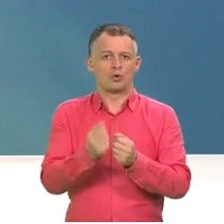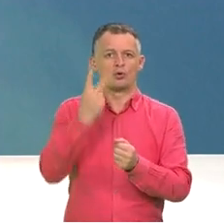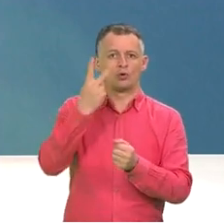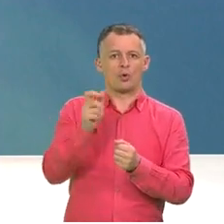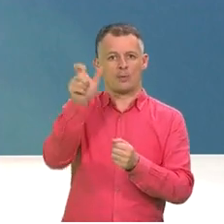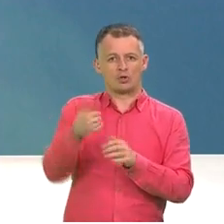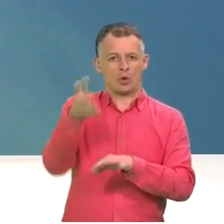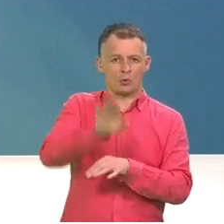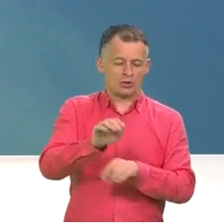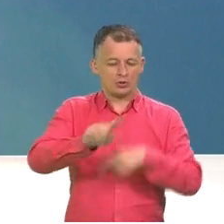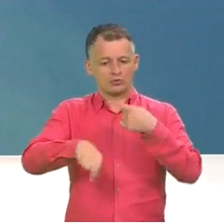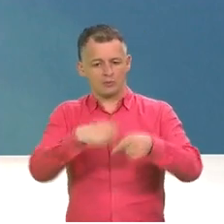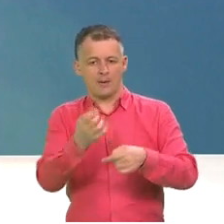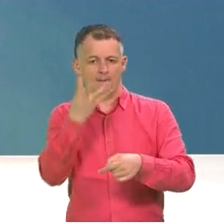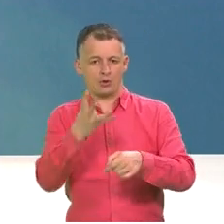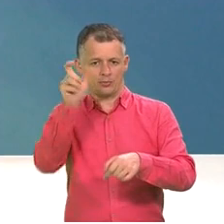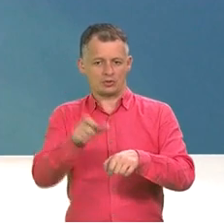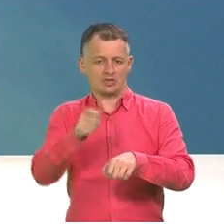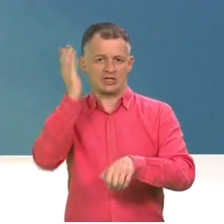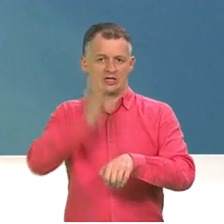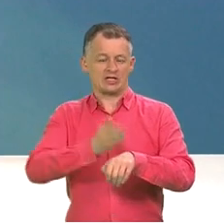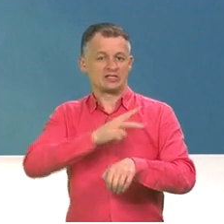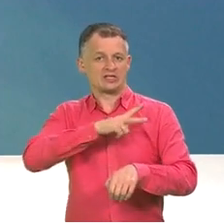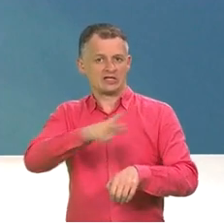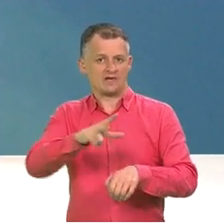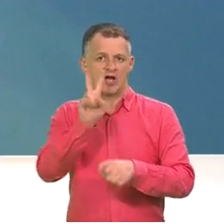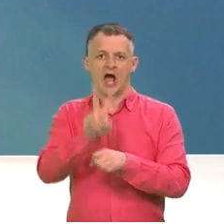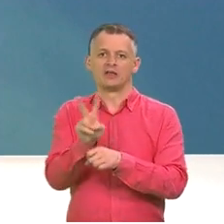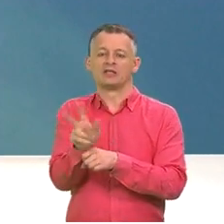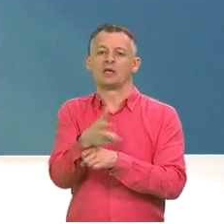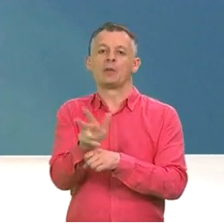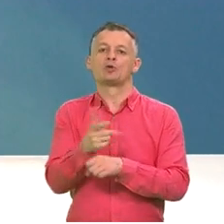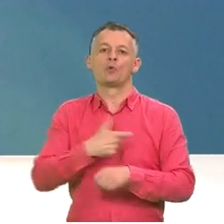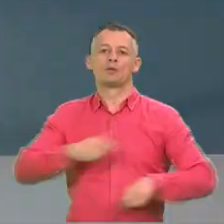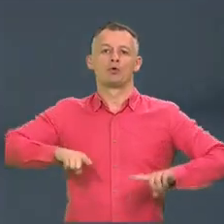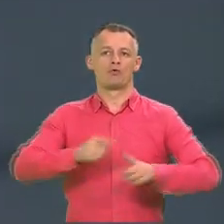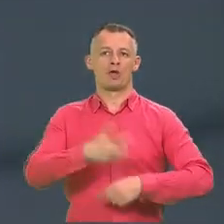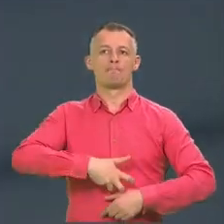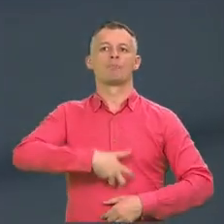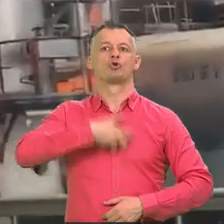au fost grav răniți. Atenție, urmează imagini și detalii care vă pot afecta emoțional.